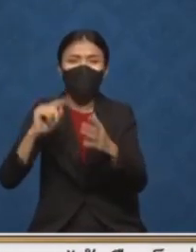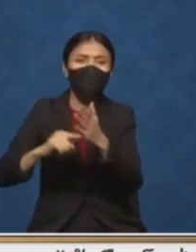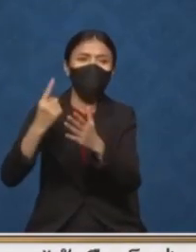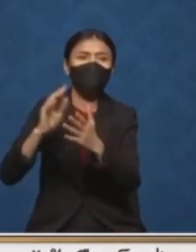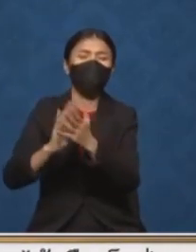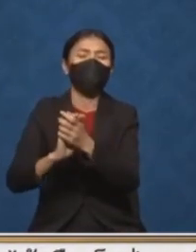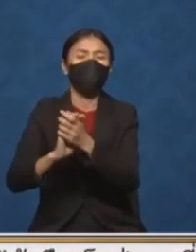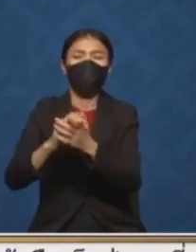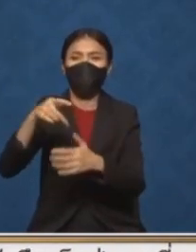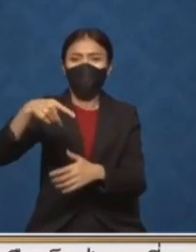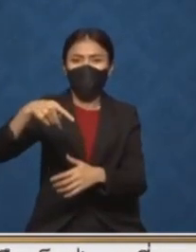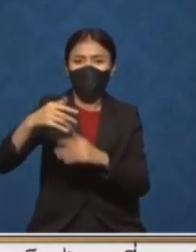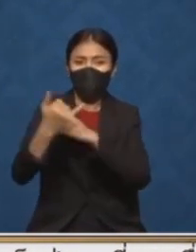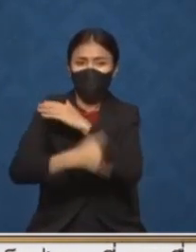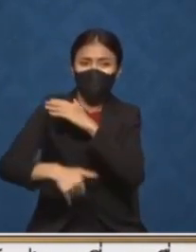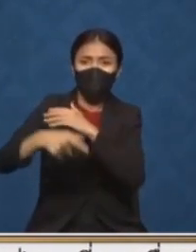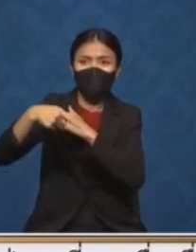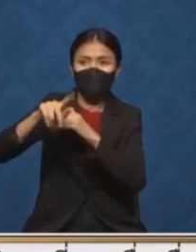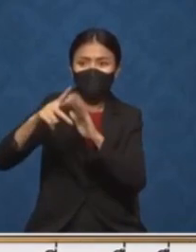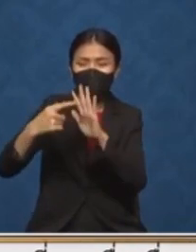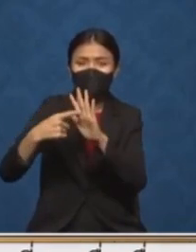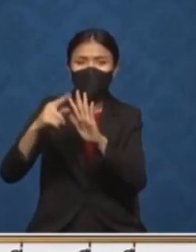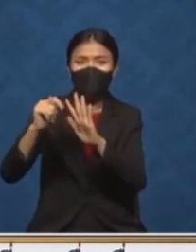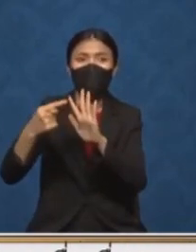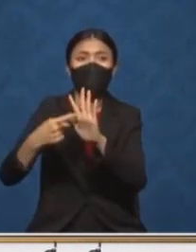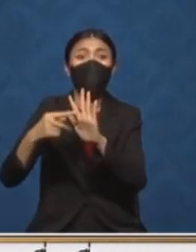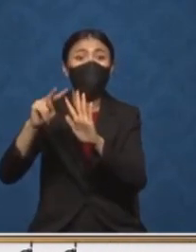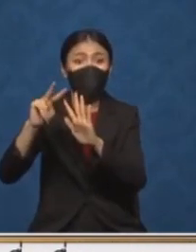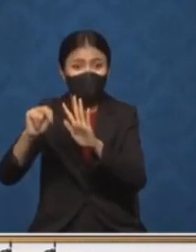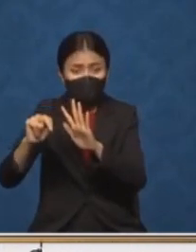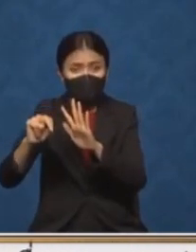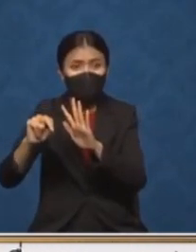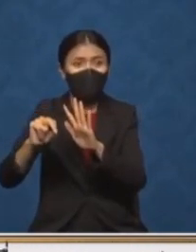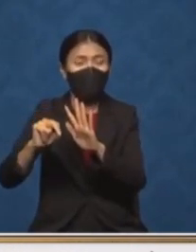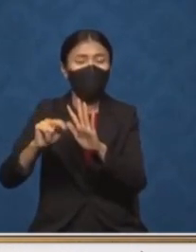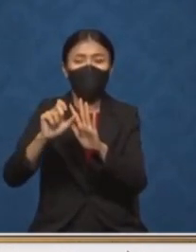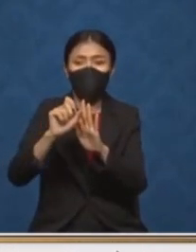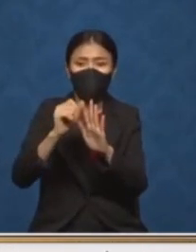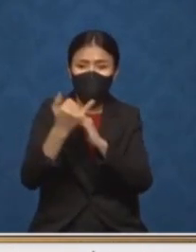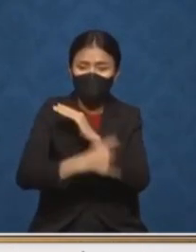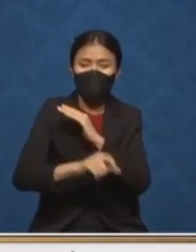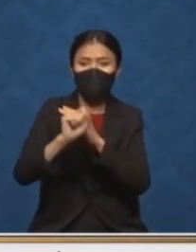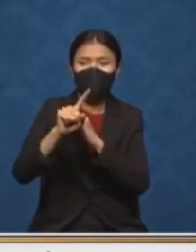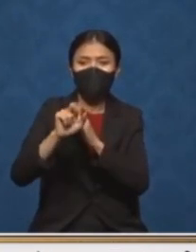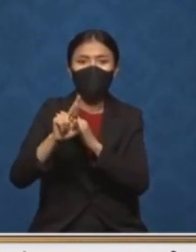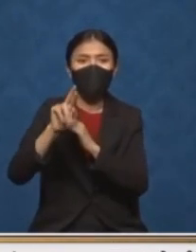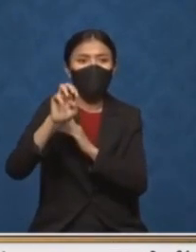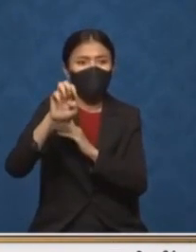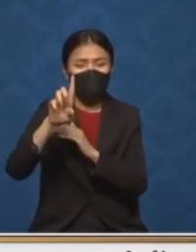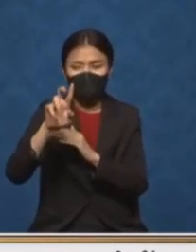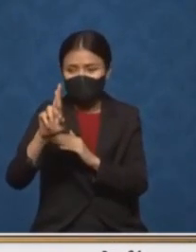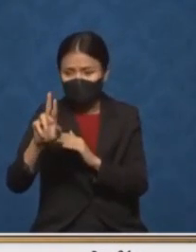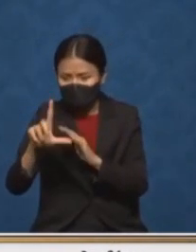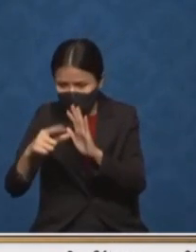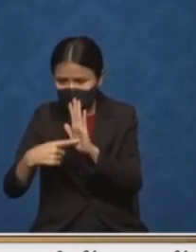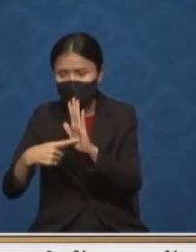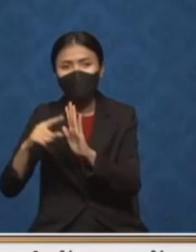ศีลังกา ห้องกง ไต้หวัน เวียดนาม และเมียนมา ตั้งต่ปี 6263